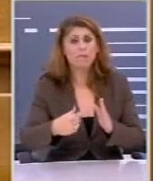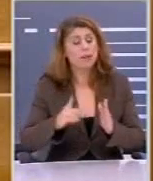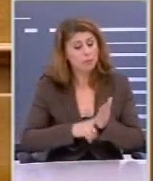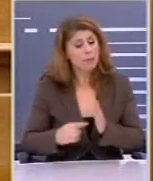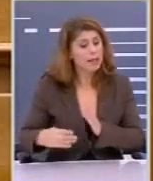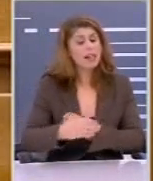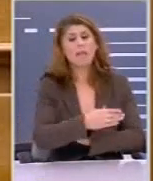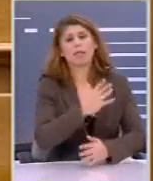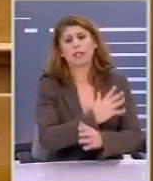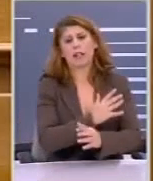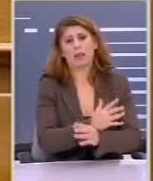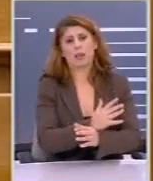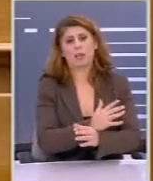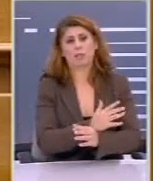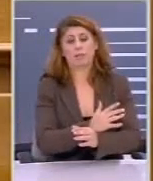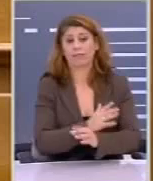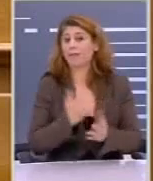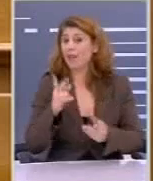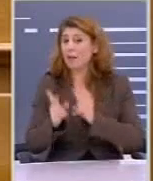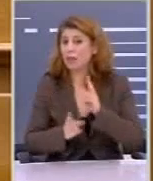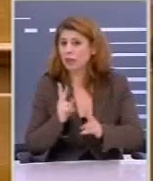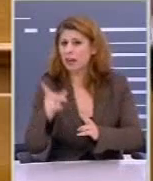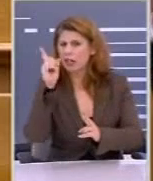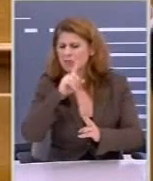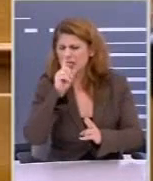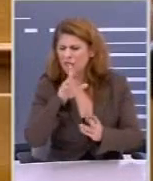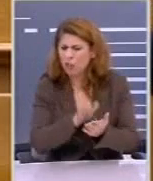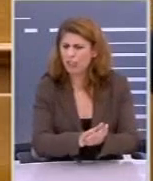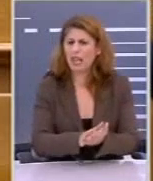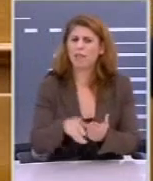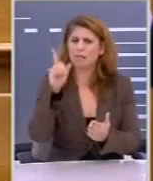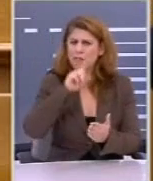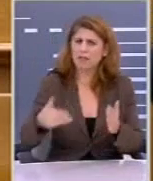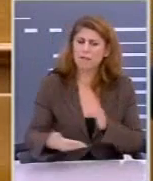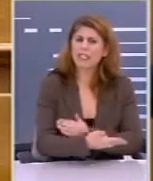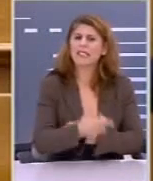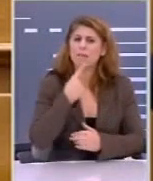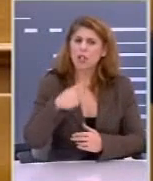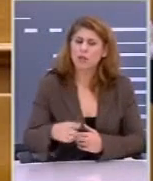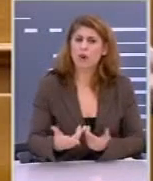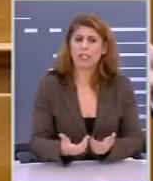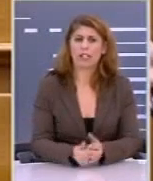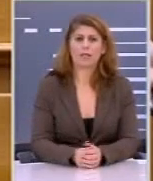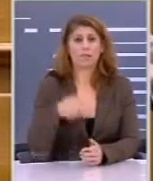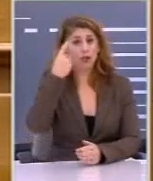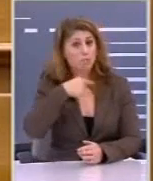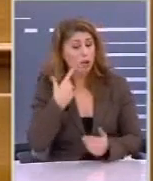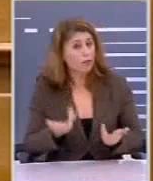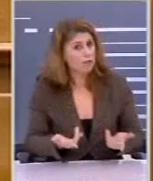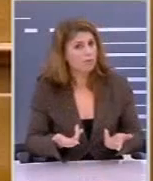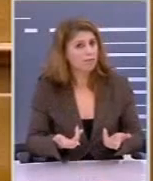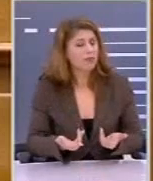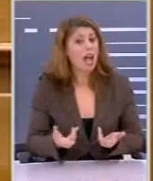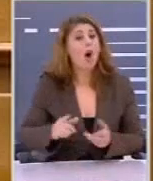τον κύριο Κουρή να κληθεί από αυτούς που καταγγέλει για ψευδορκία, ψευδή καταμήνυση ή προσβολή προσωπικότητος, ή